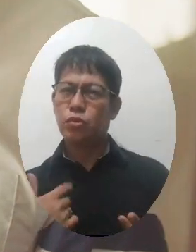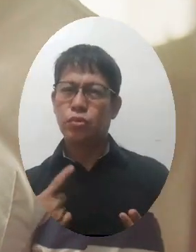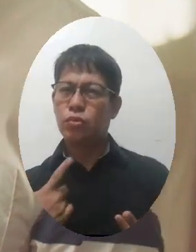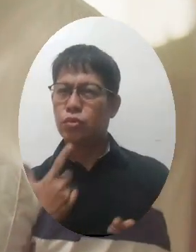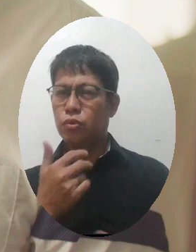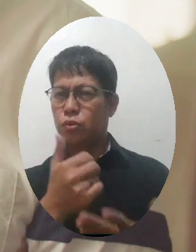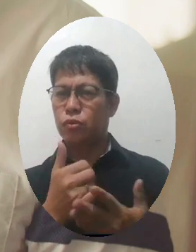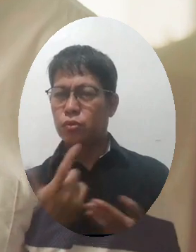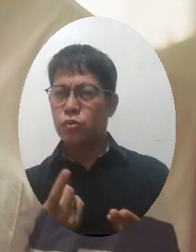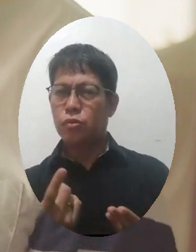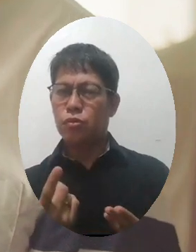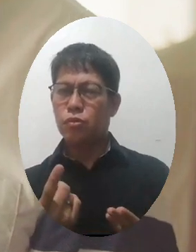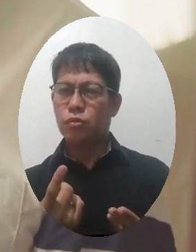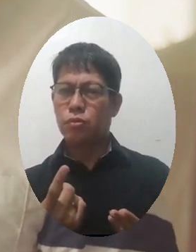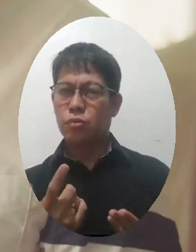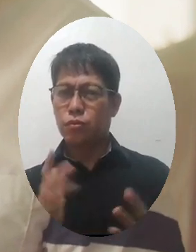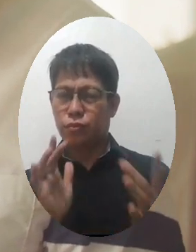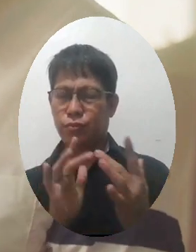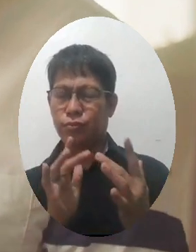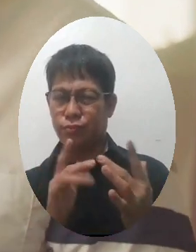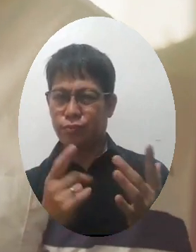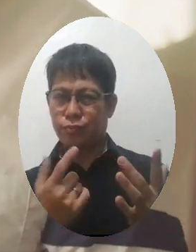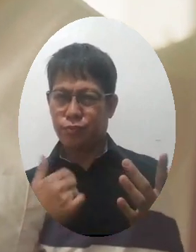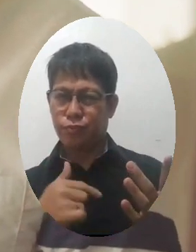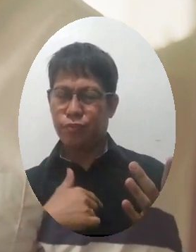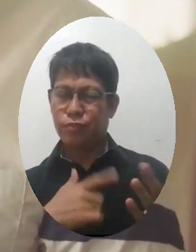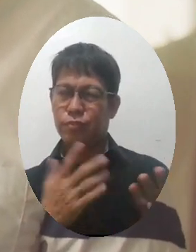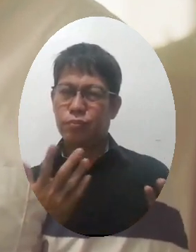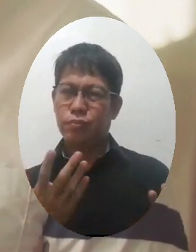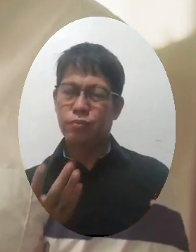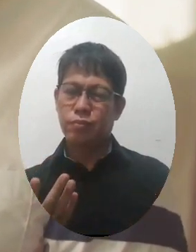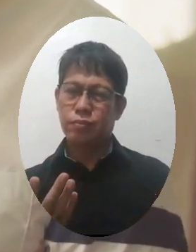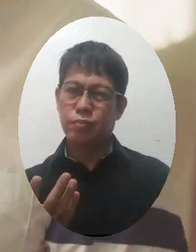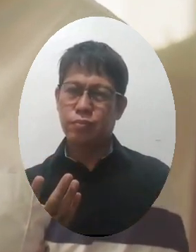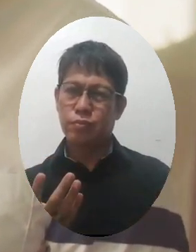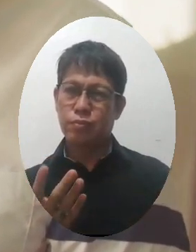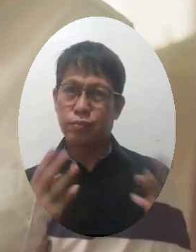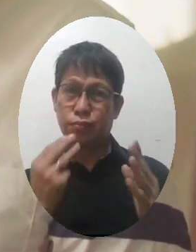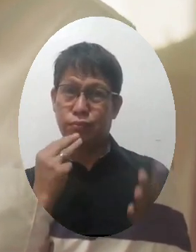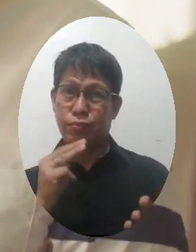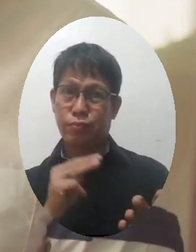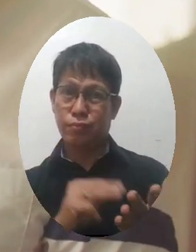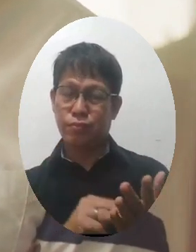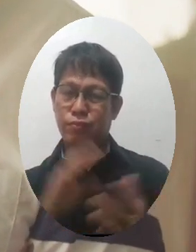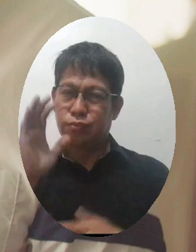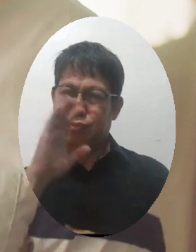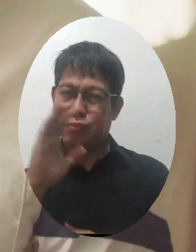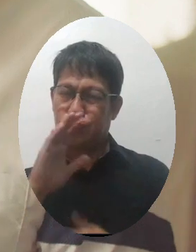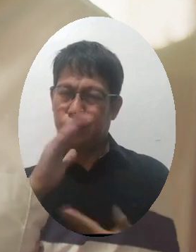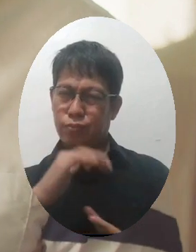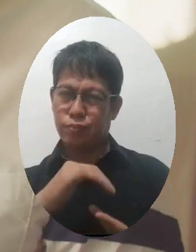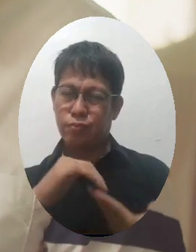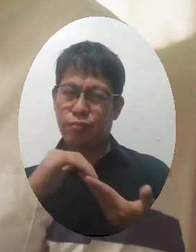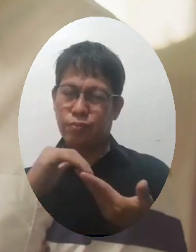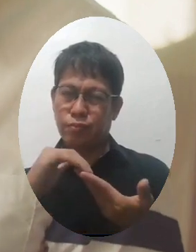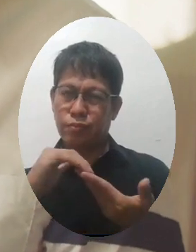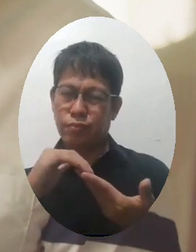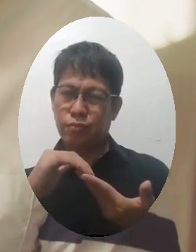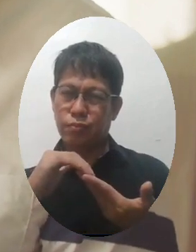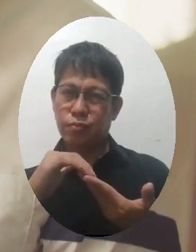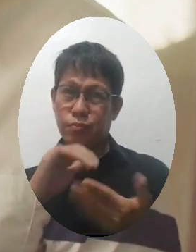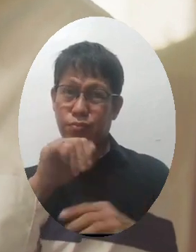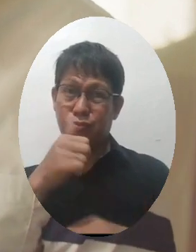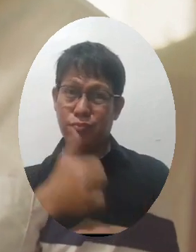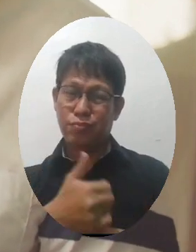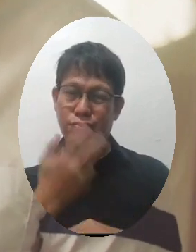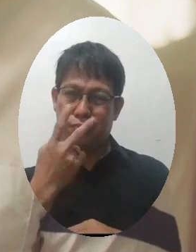Para sa mga nangangailangan ng tulong, maaari kayong kumontak sa amin sa pamamagitan ng Messenger. I-search ang Kapwa Ko Mahal